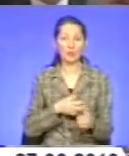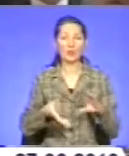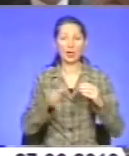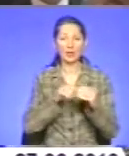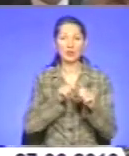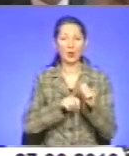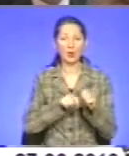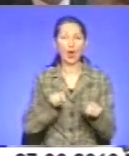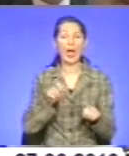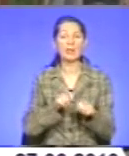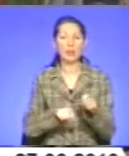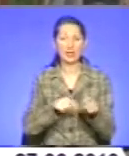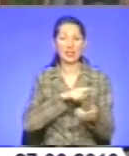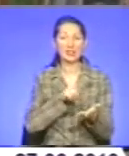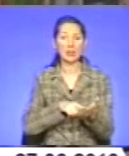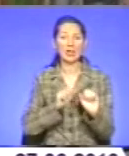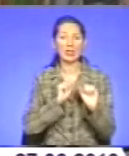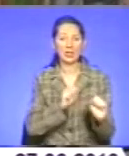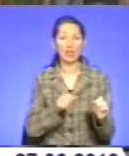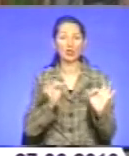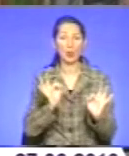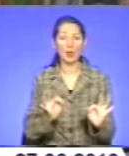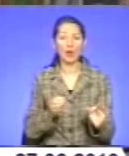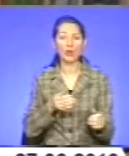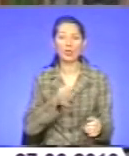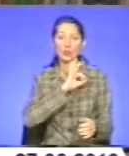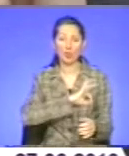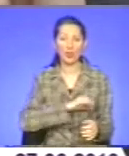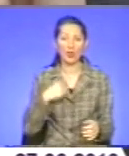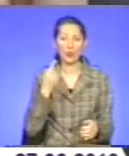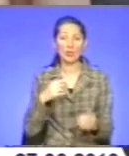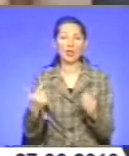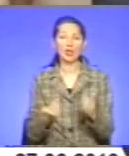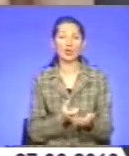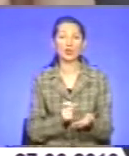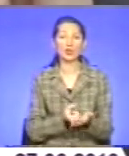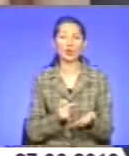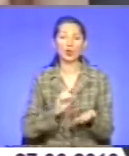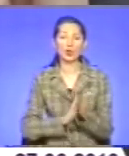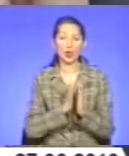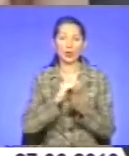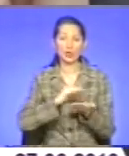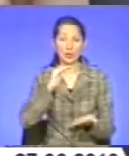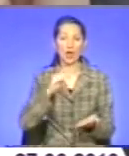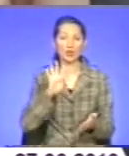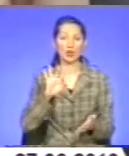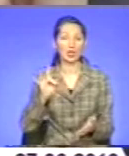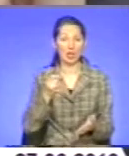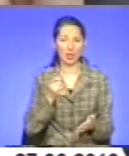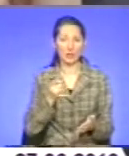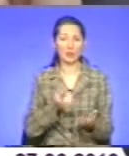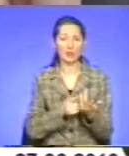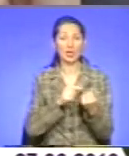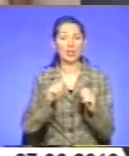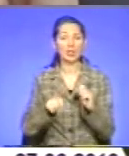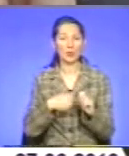перевірок інспекції з питань захисту прав споживачів в області зросла в 4 рази. Загальна кількість порушень за 5 місяців 2013 року